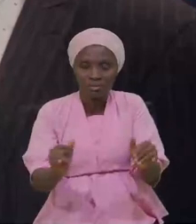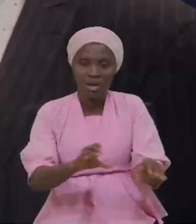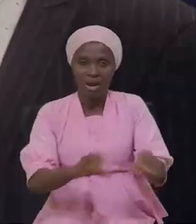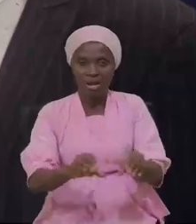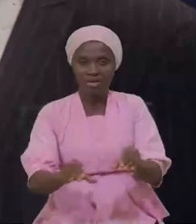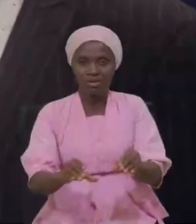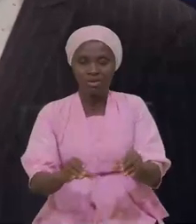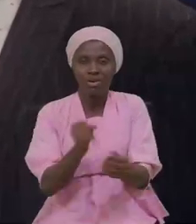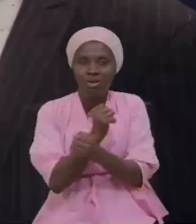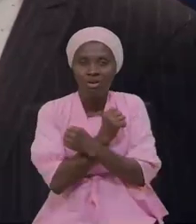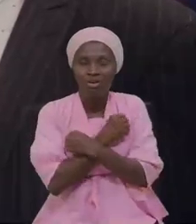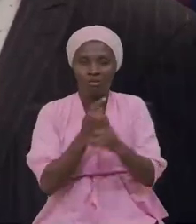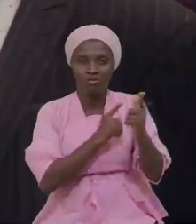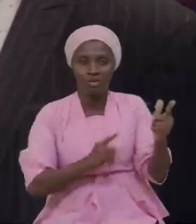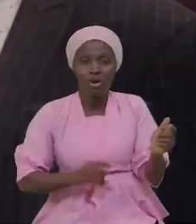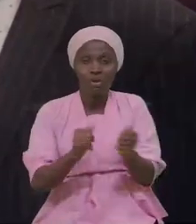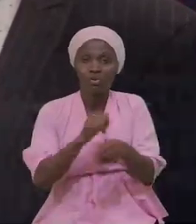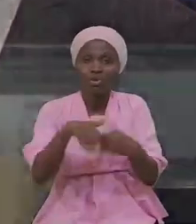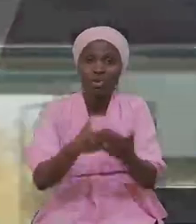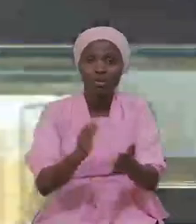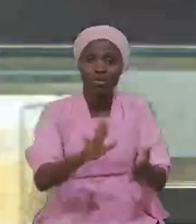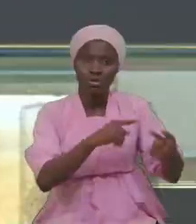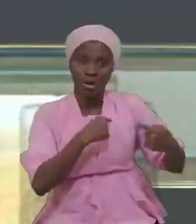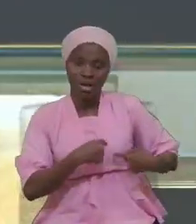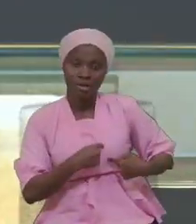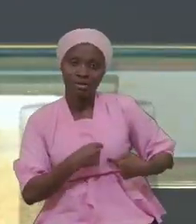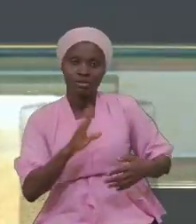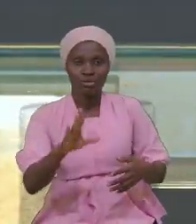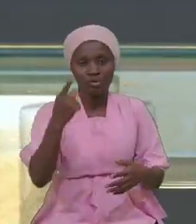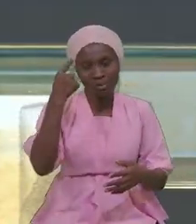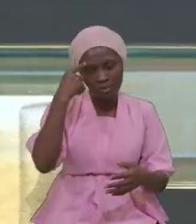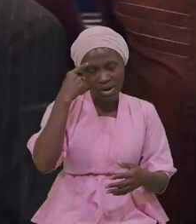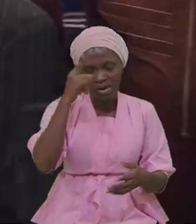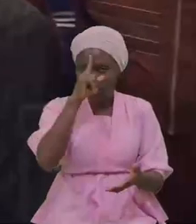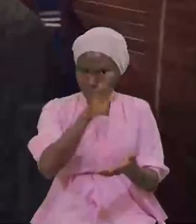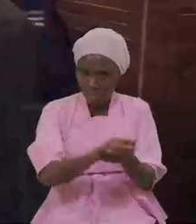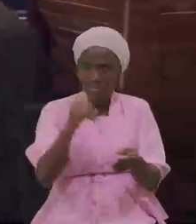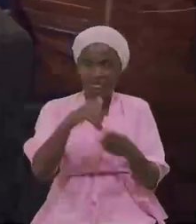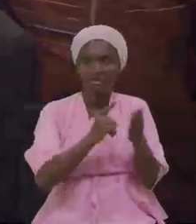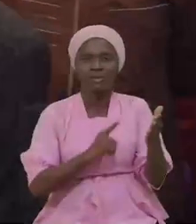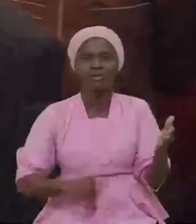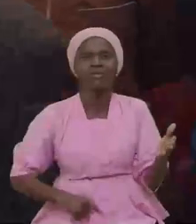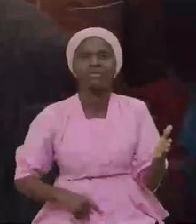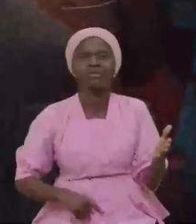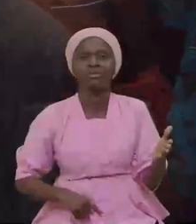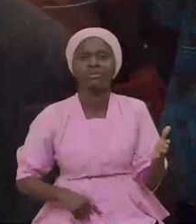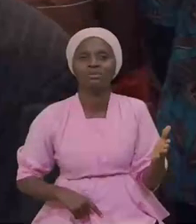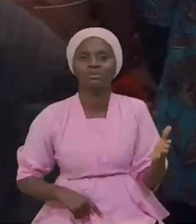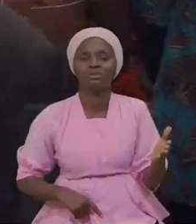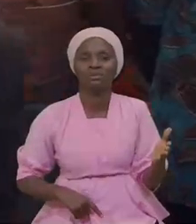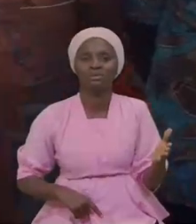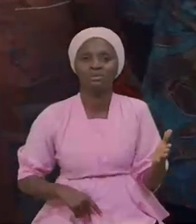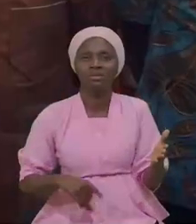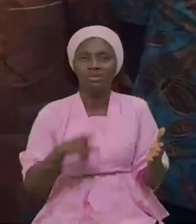proportionnels. Tu aimes le Seigneur de tout ton corps, de toute ton âme, de toute ta pensée. crois au Seigneur, tu seras baptisé dans